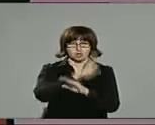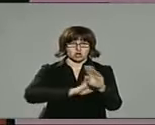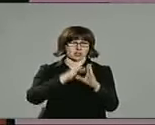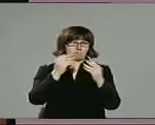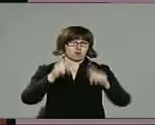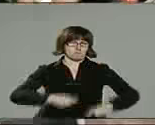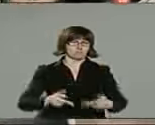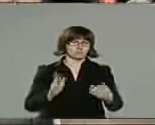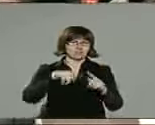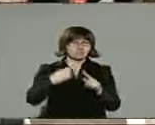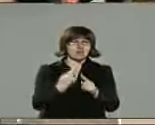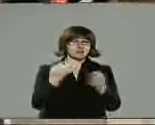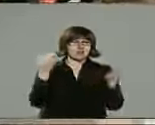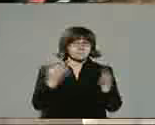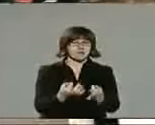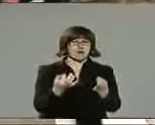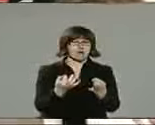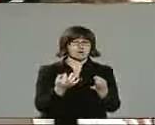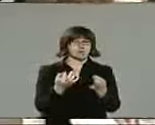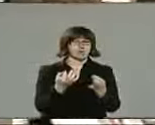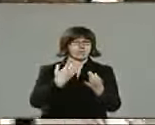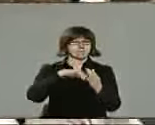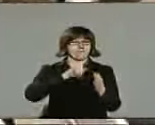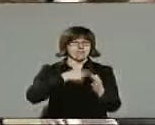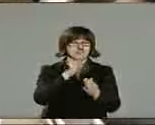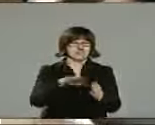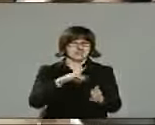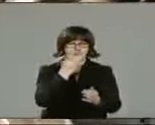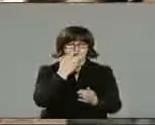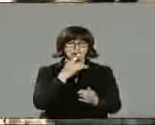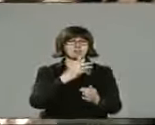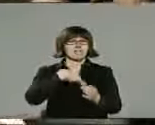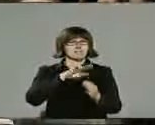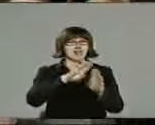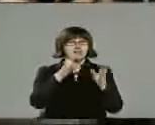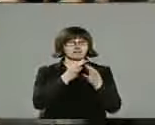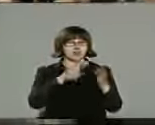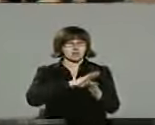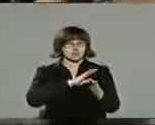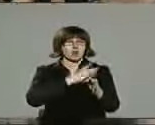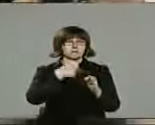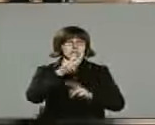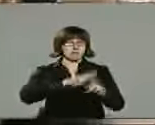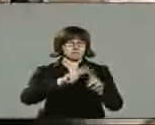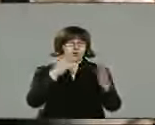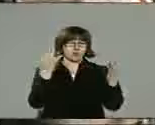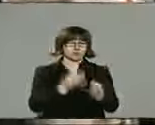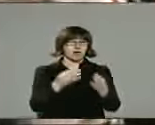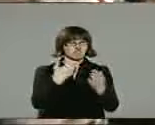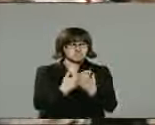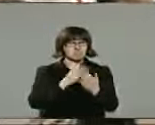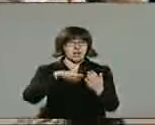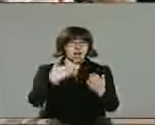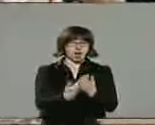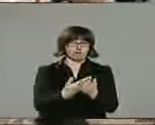geben. Und dafür brauchen wir mehr Geld für Kindergärten, mehr Geld für Ganztagsschulen, mehr Geld für Betreuung. Da liegt unsere